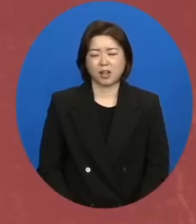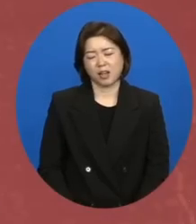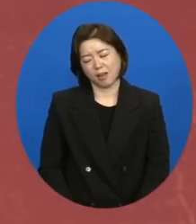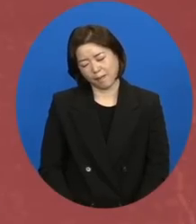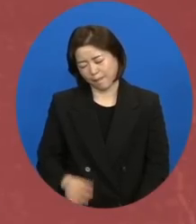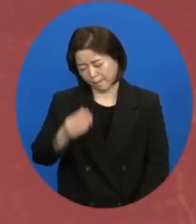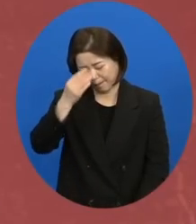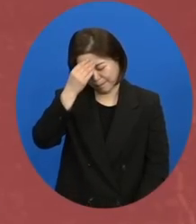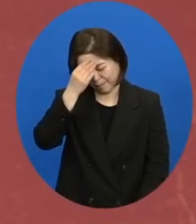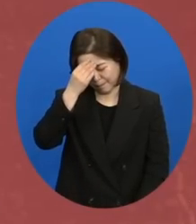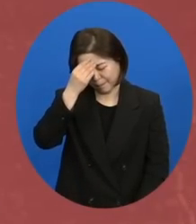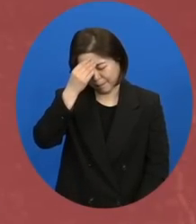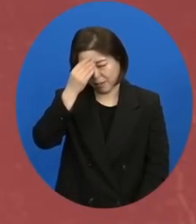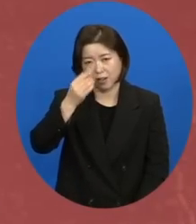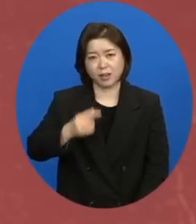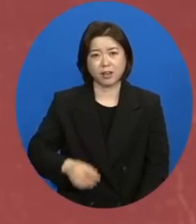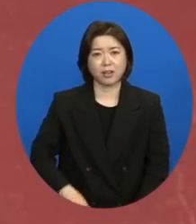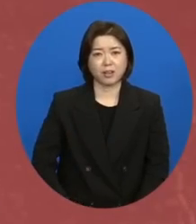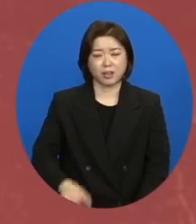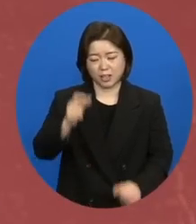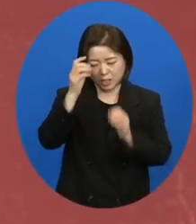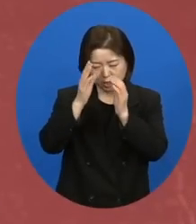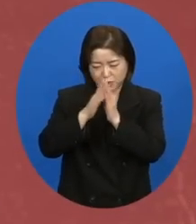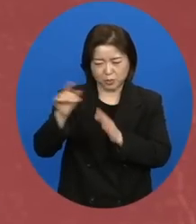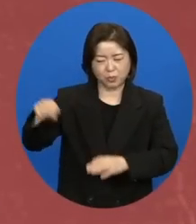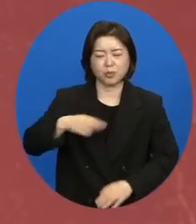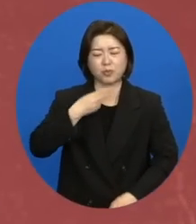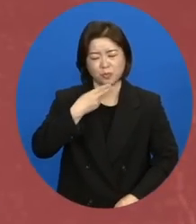정말 기도 안 나오면서